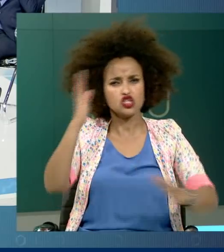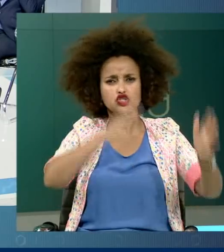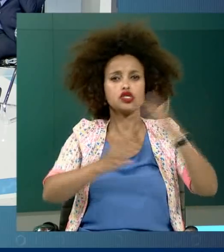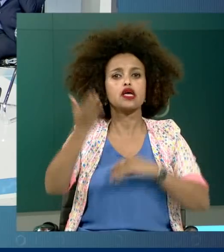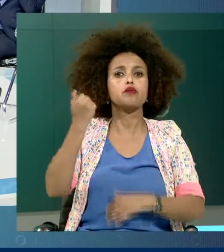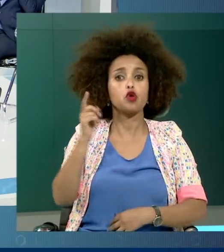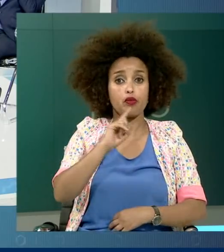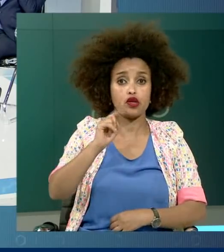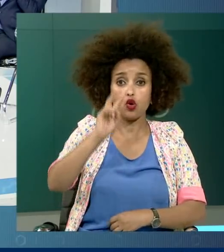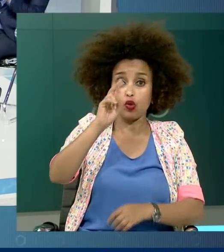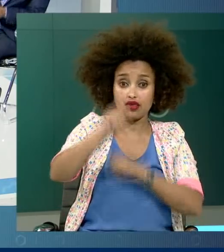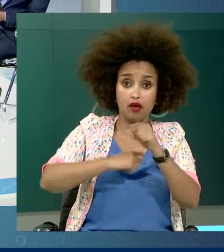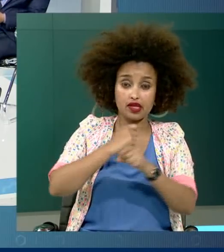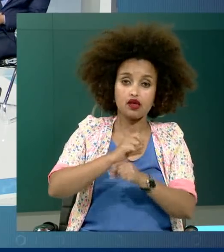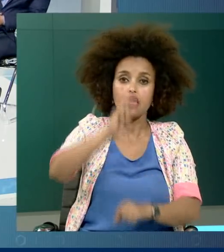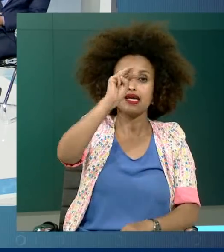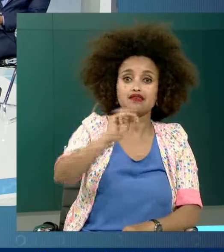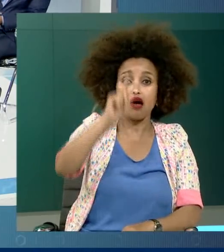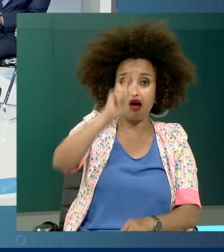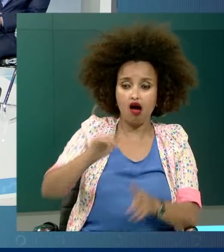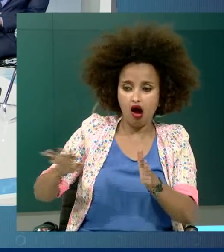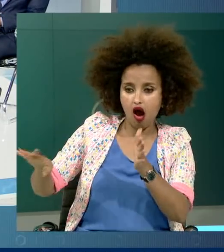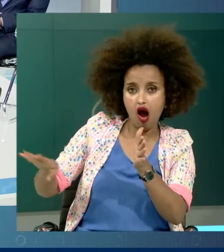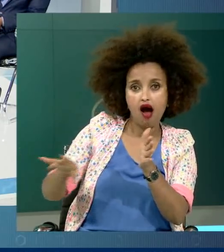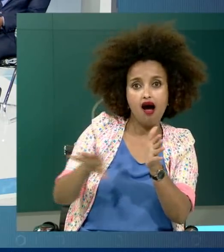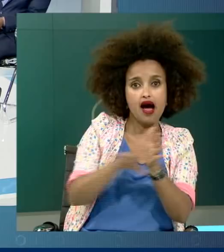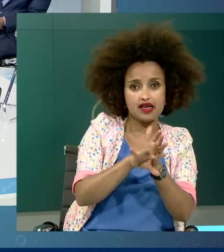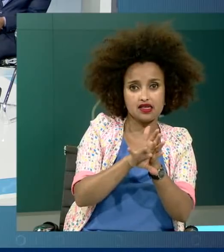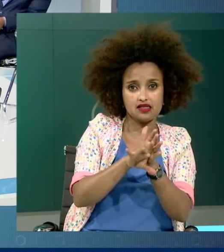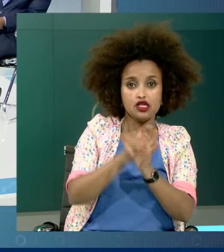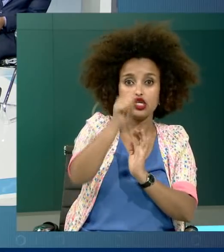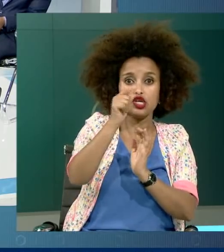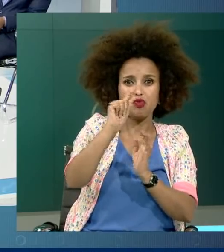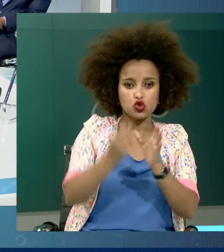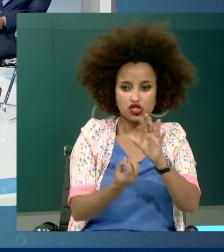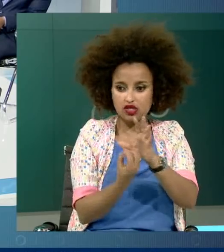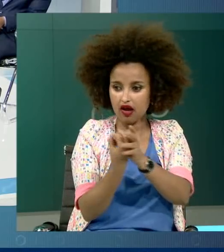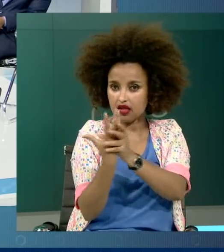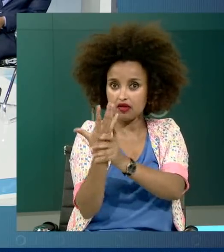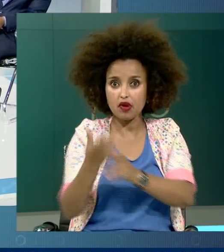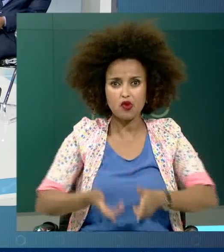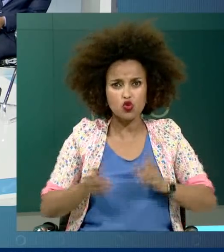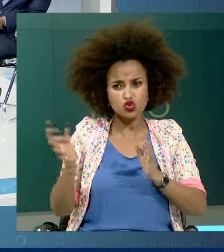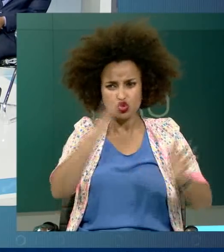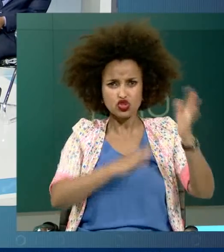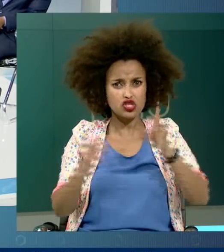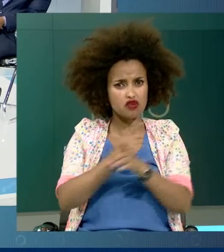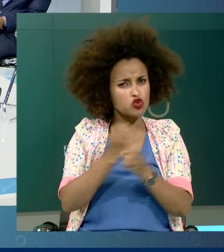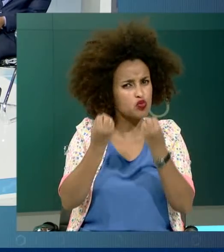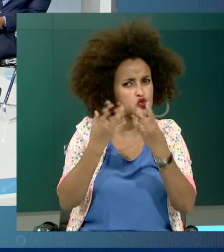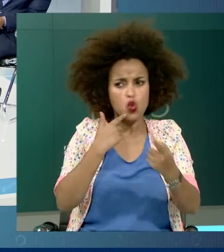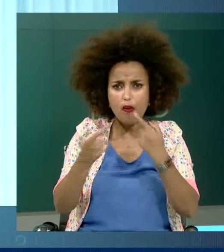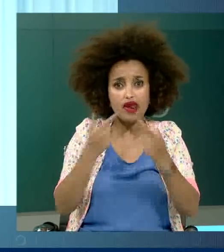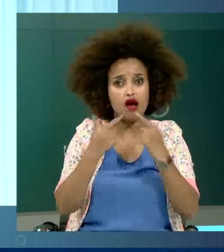የነበረው እንደምታስታውሱት የጣና ሐይቅ ለምቦጫርም ስጋት መጋለጡ ብዙ ችግር ብዙ ፈጥሮ ብዙ መነጋገሪያም ሆኖ